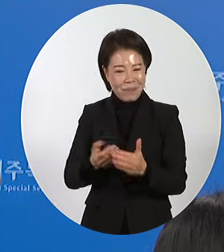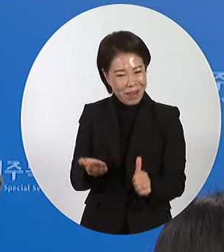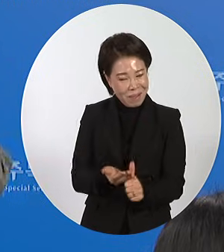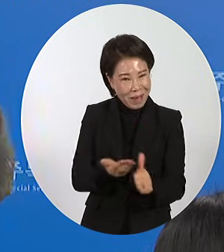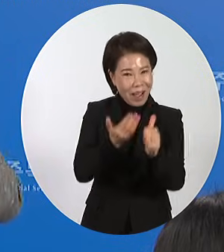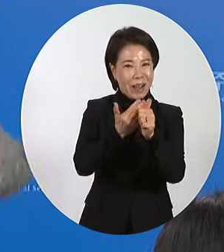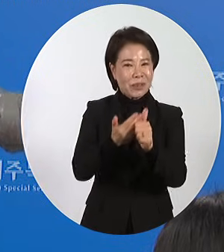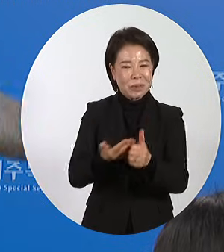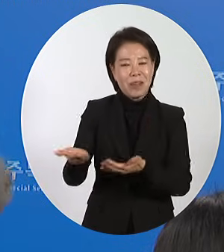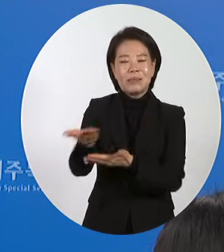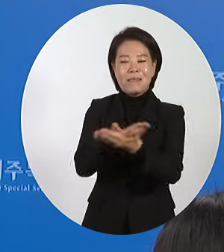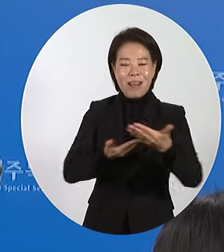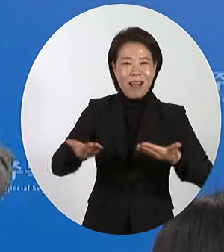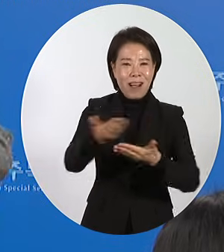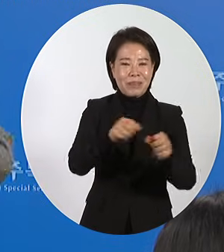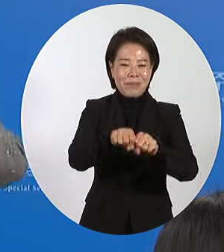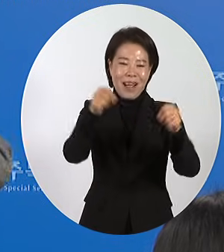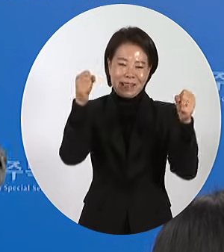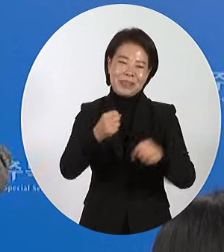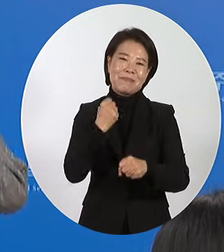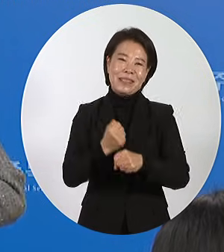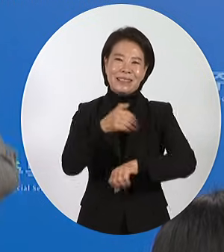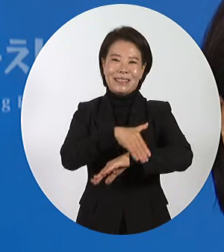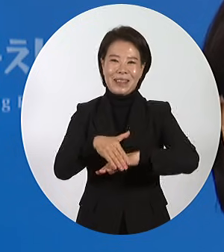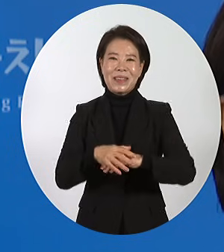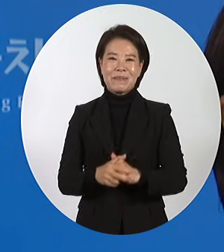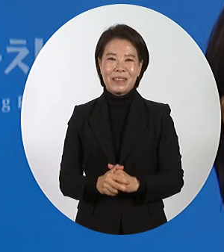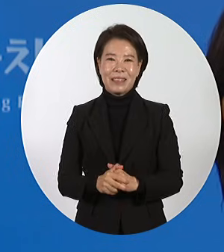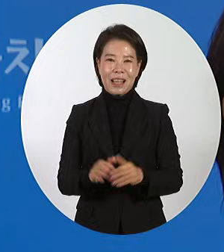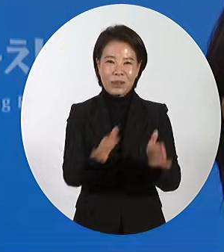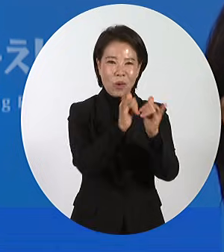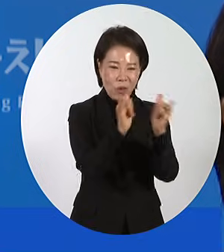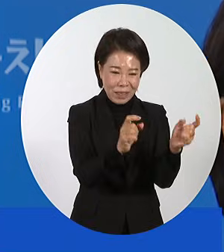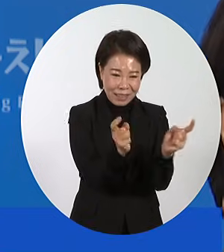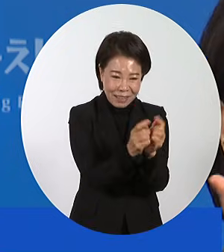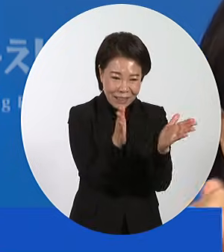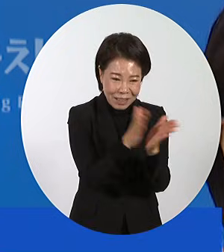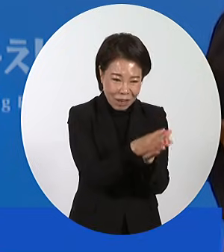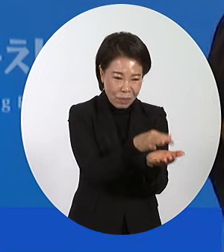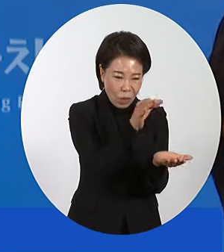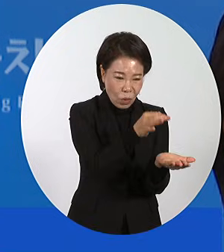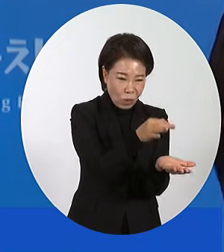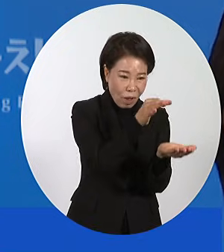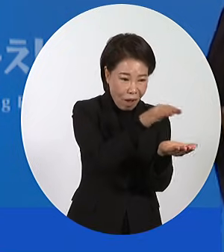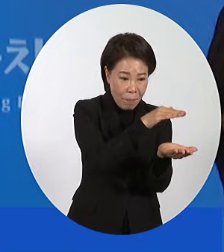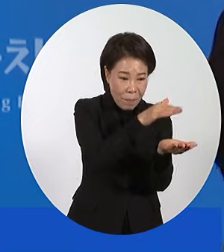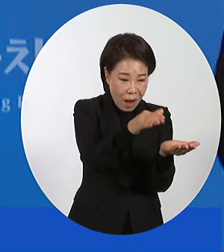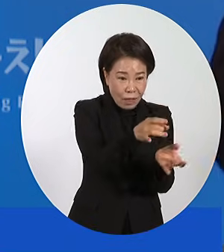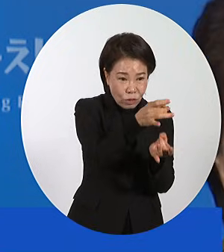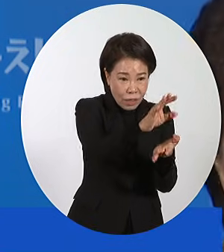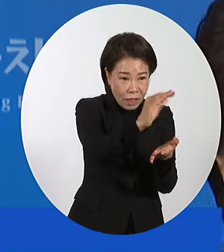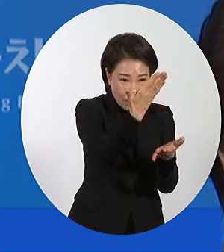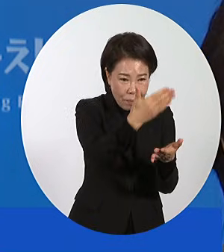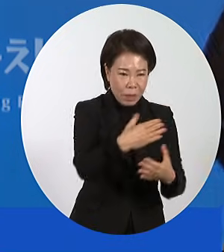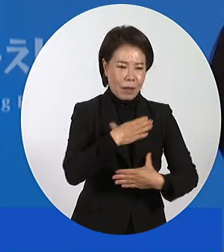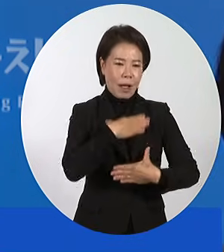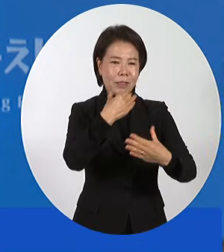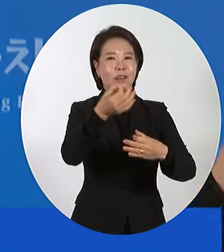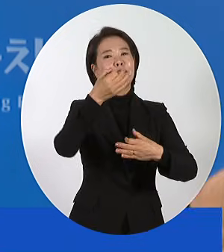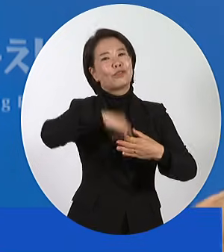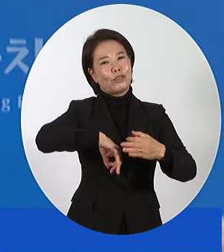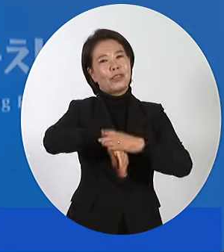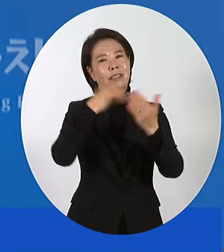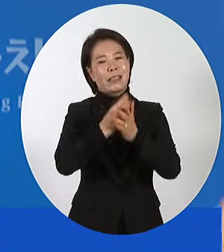등 선순환 구조를 만들겠다는 방침입니다. 도민이 일정 금액을 투자하게 되면 매년 안정적인 수익을